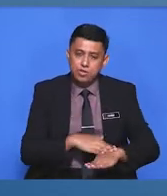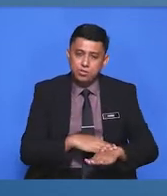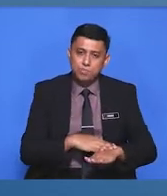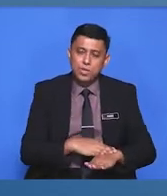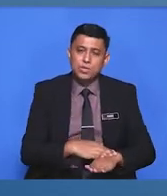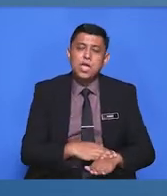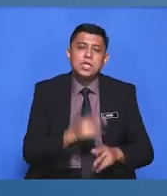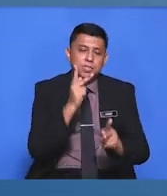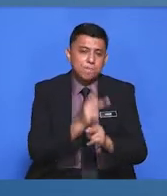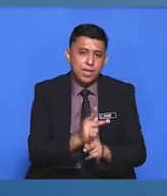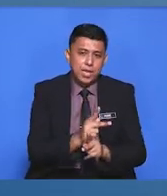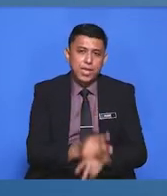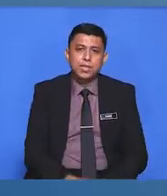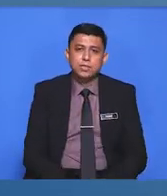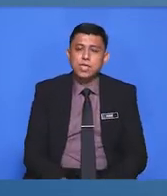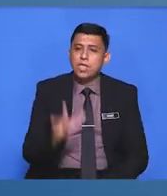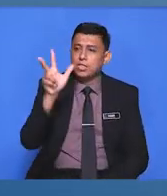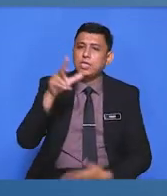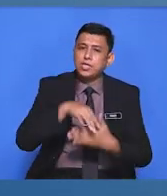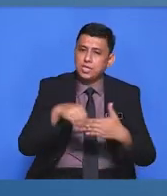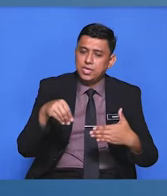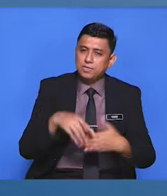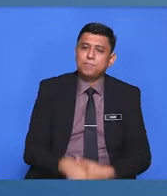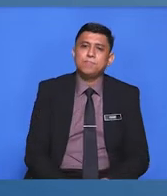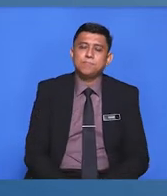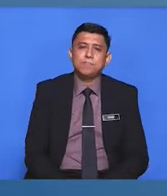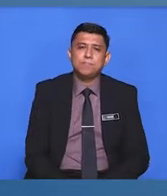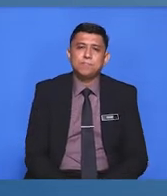ruangan simpan iaitu RM3.